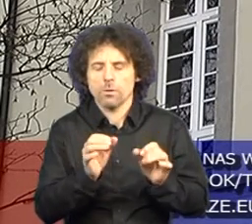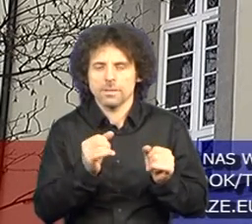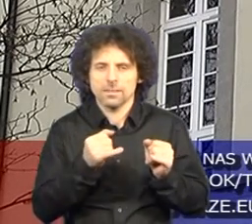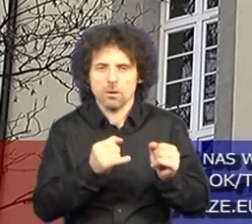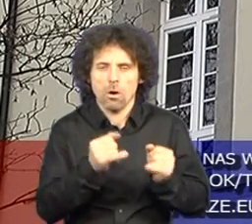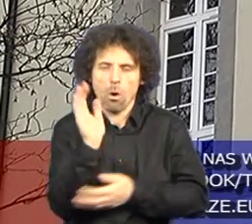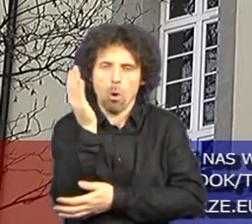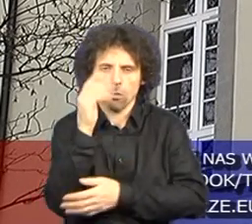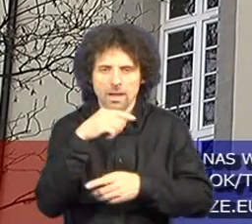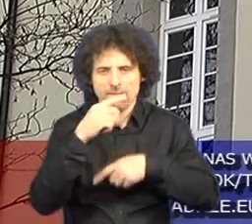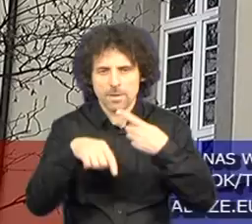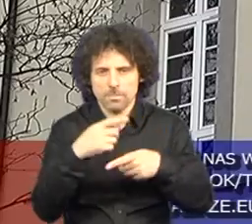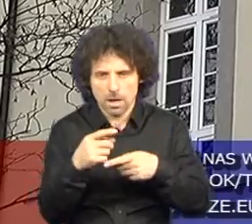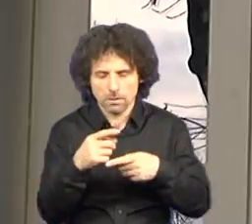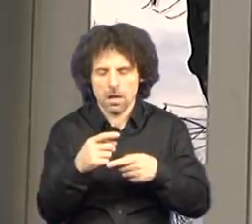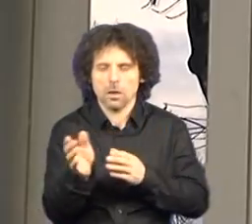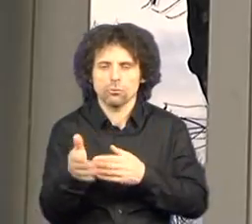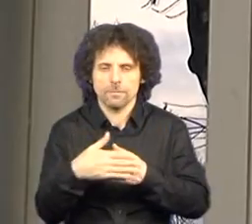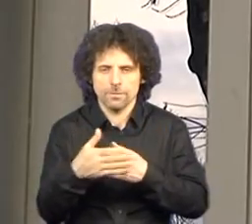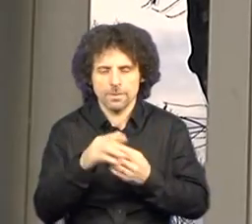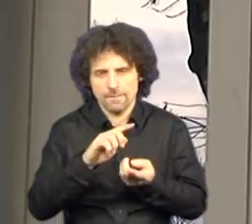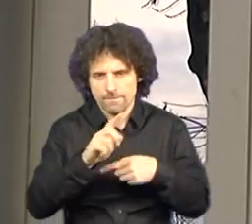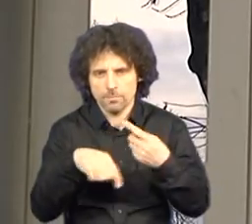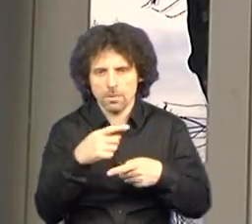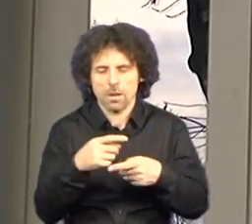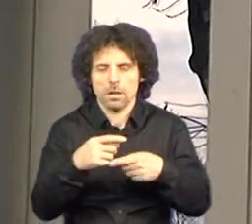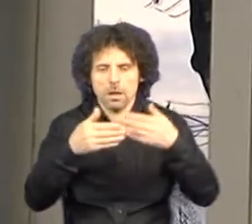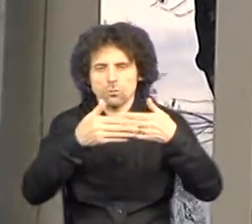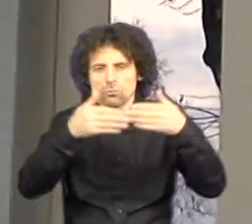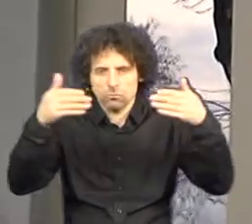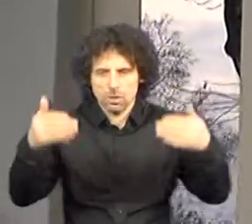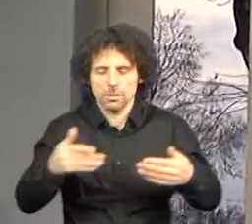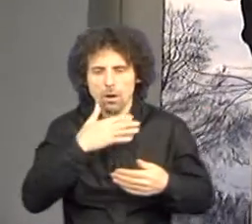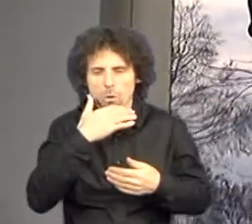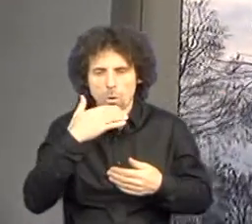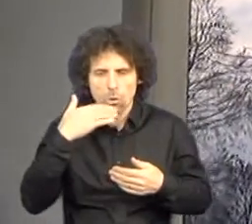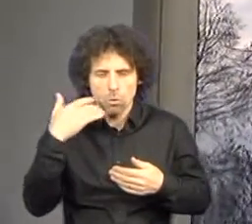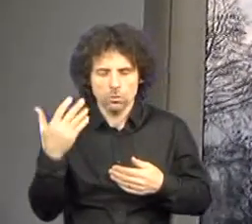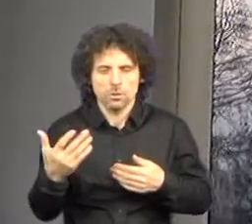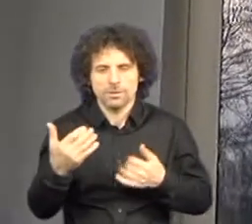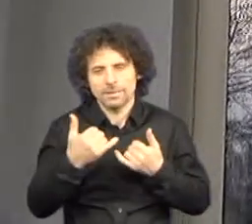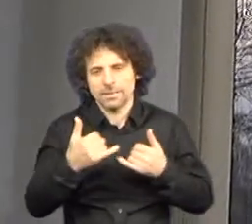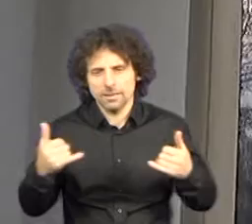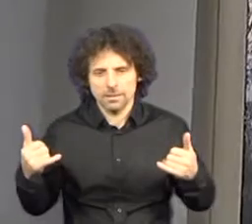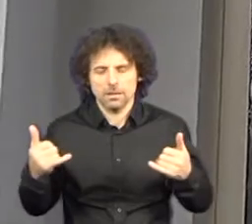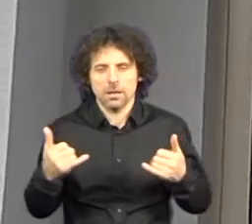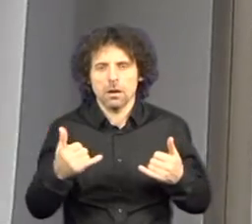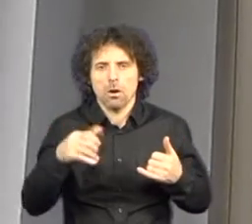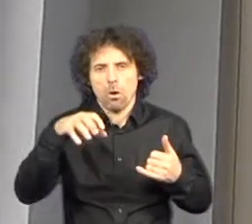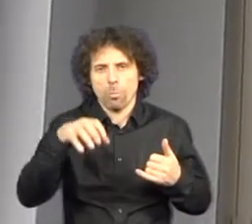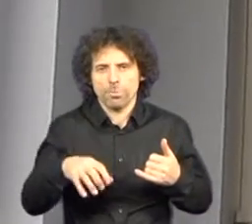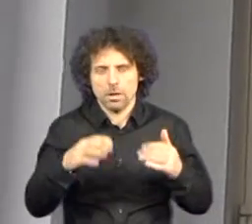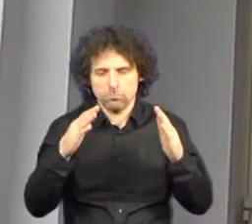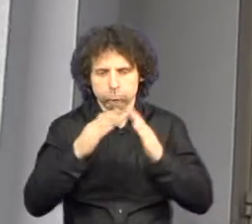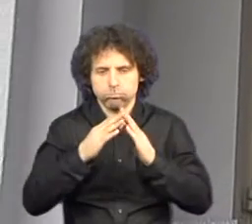okiennej, drzwiowej. Zrobne prace, które wyrównywały, wiadomo, ściany, kolory tych ścian. Obiekt wygląda